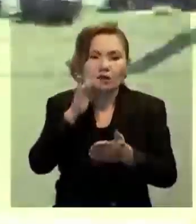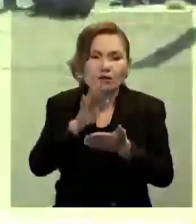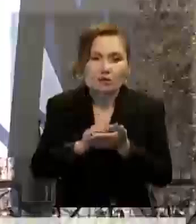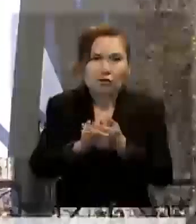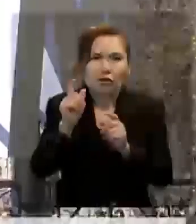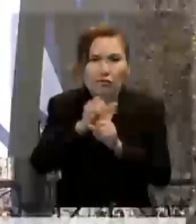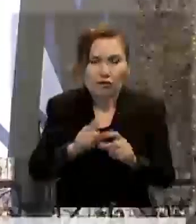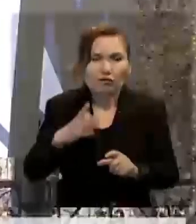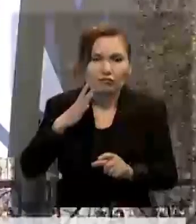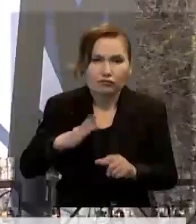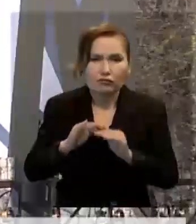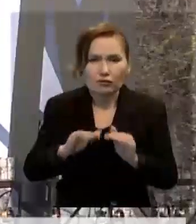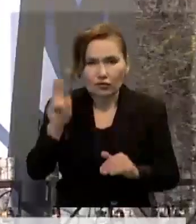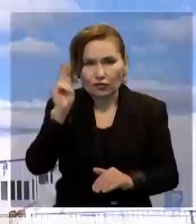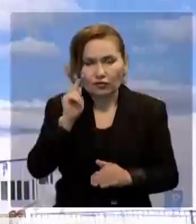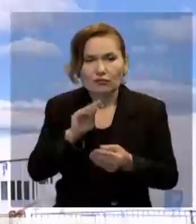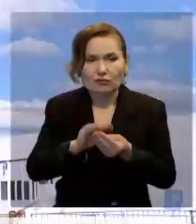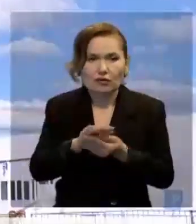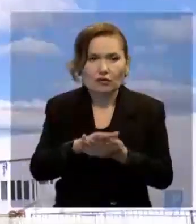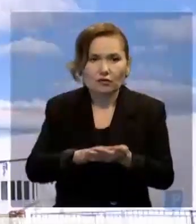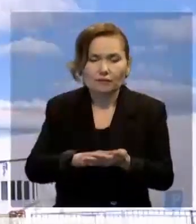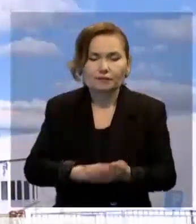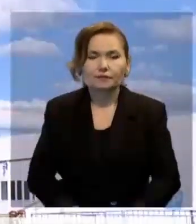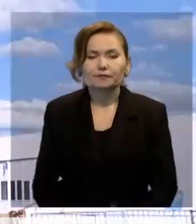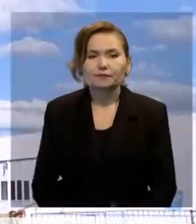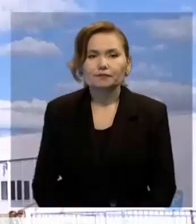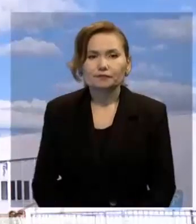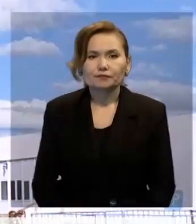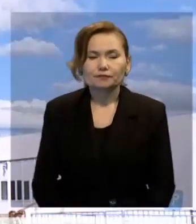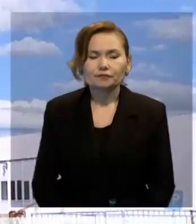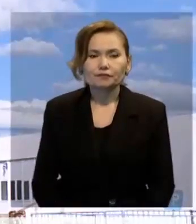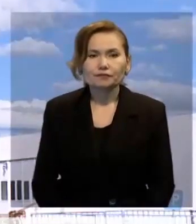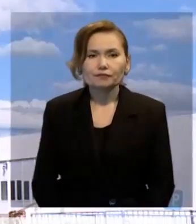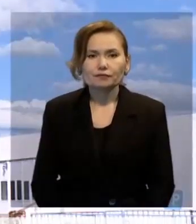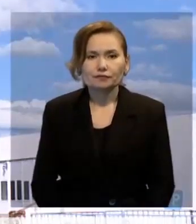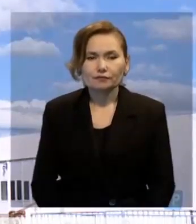амал жоқ. Ардақ Асылханұлы, Сайран Аханбаев, Зарина Зулпухар, хабар 24, Қарағанды облысынан.